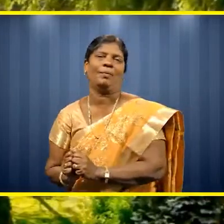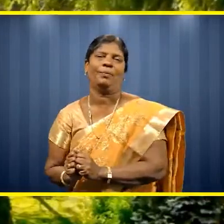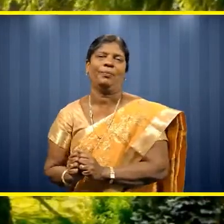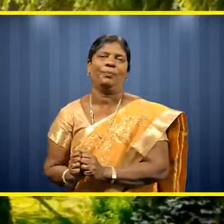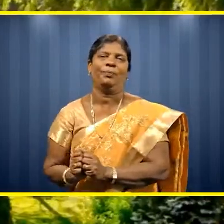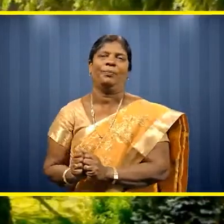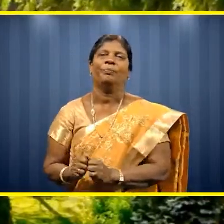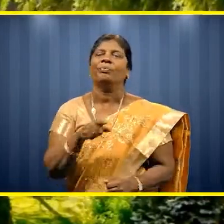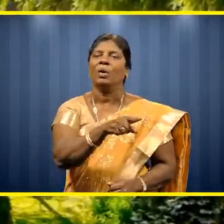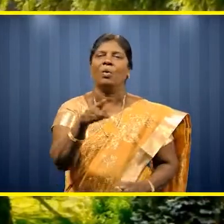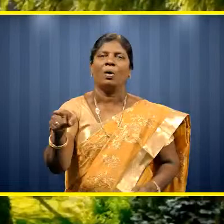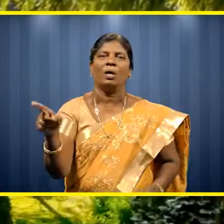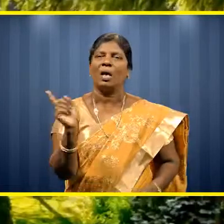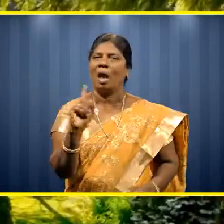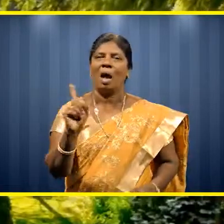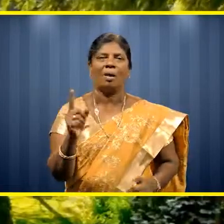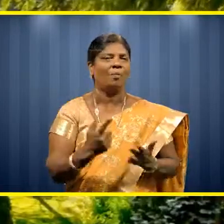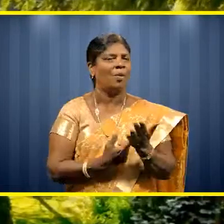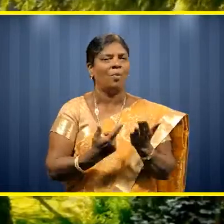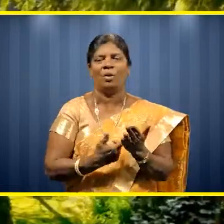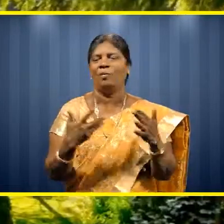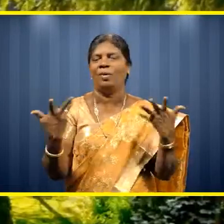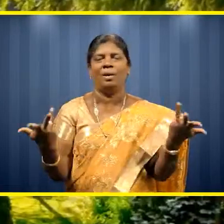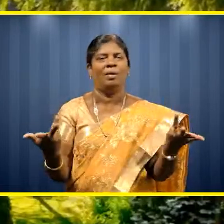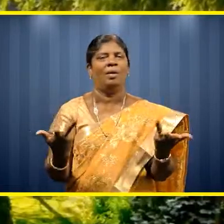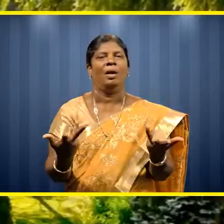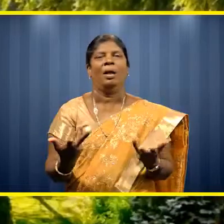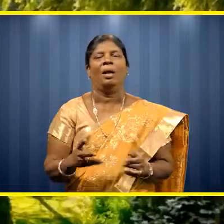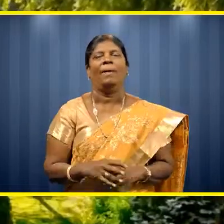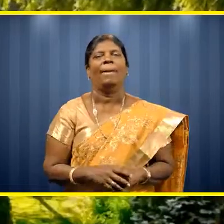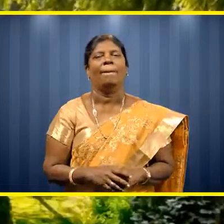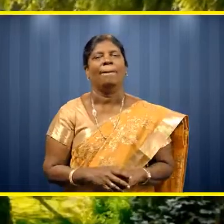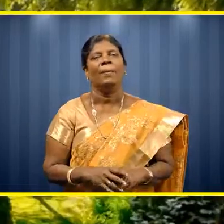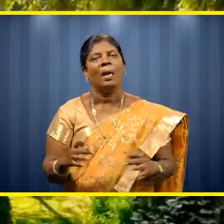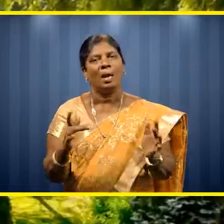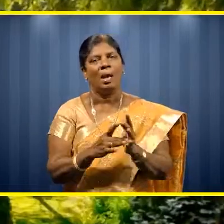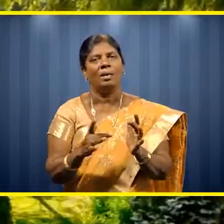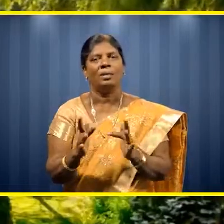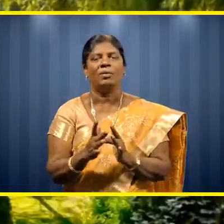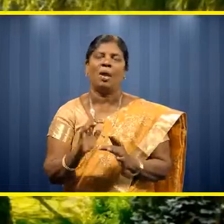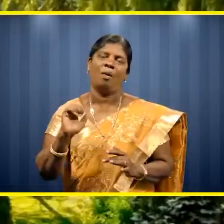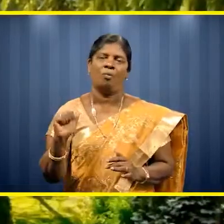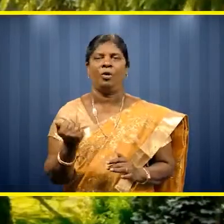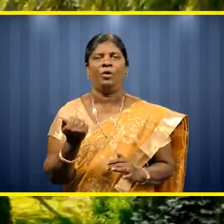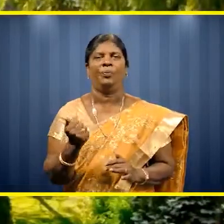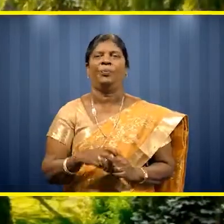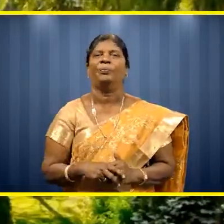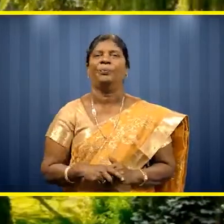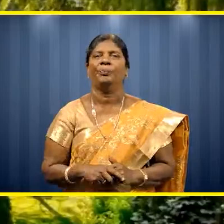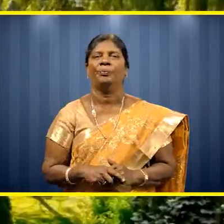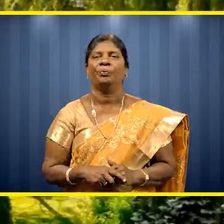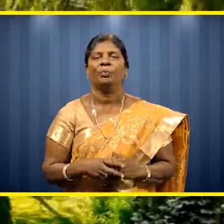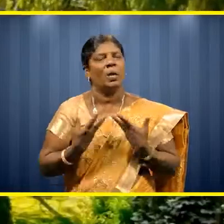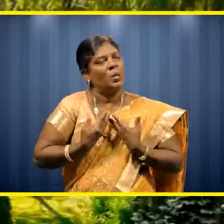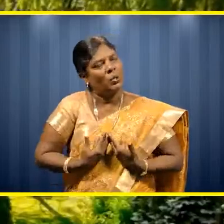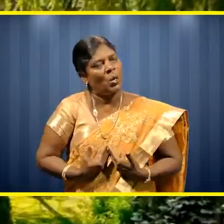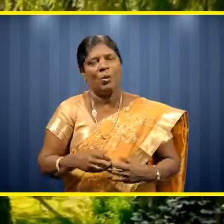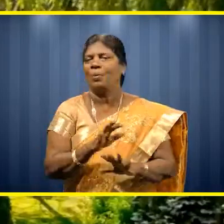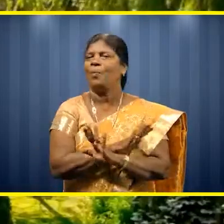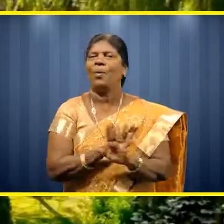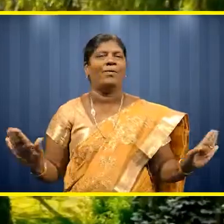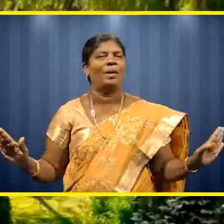உதவி செய்தார். உங்களுக்கு யாருமே உதவி செய்ய முடியாத இடத்திலேயும் இயேசுவால் உதவி செய்ய